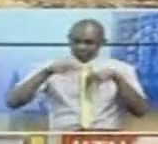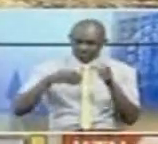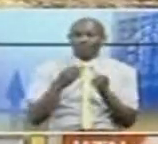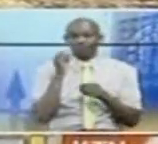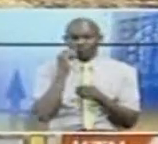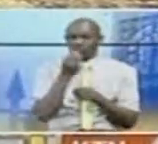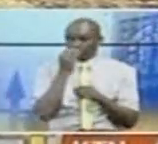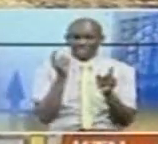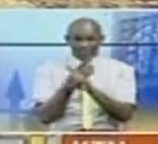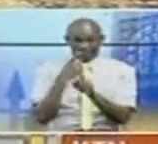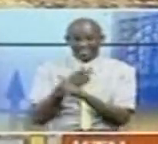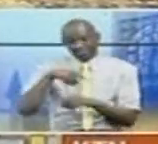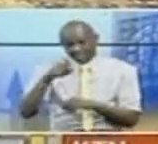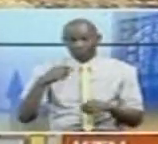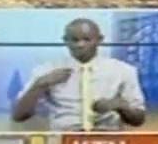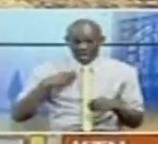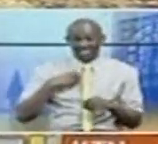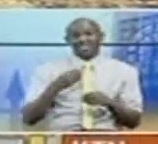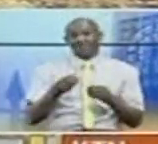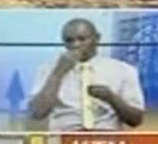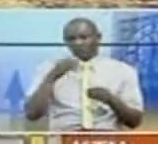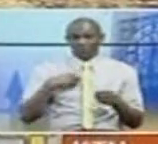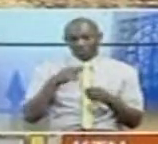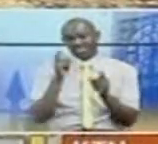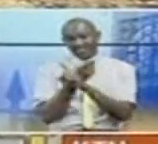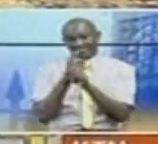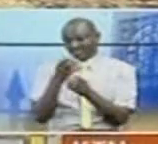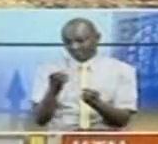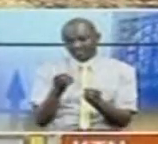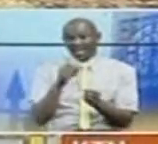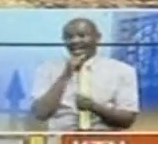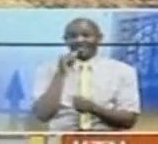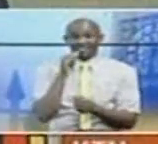na kukatiza ule mtindo wa kutegemea vyakula vya msaada. Agnes Penda, KTN Leo.